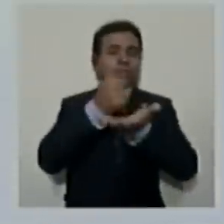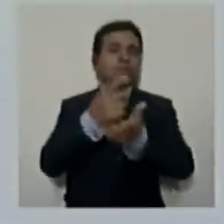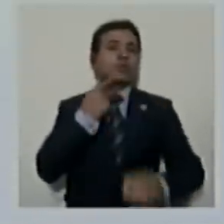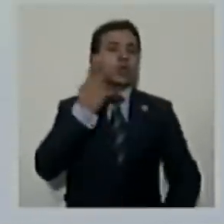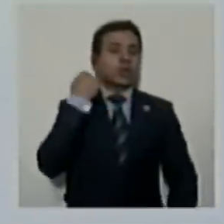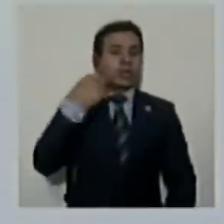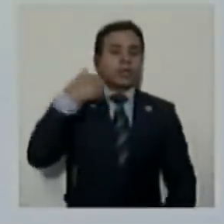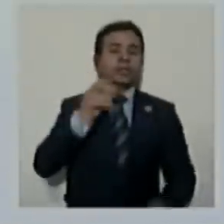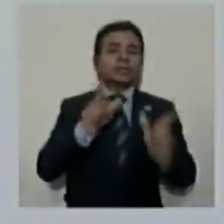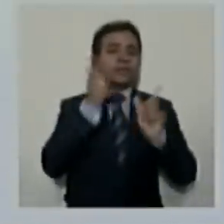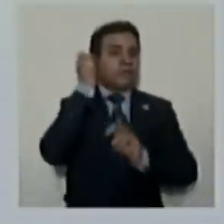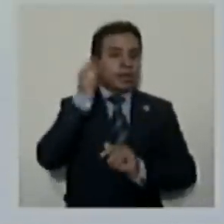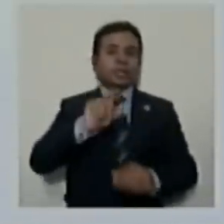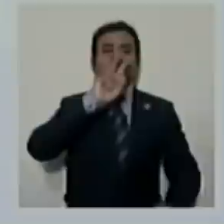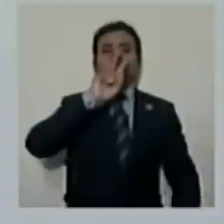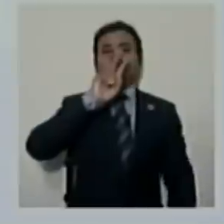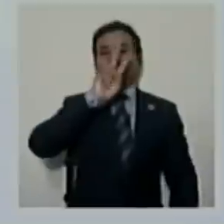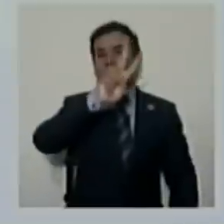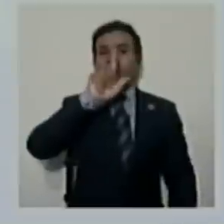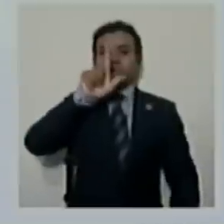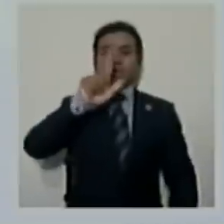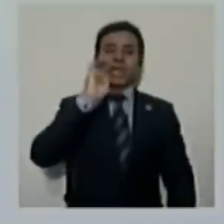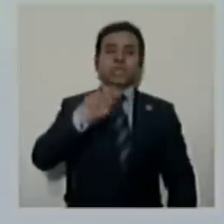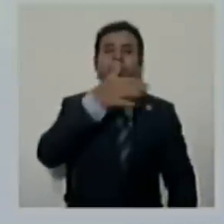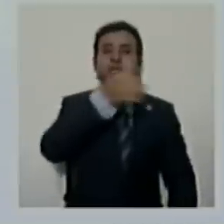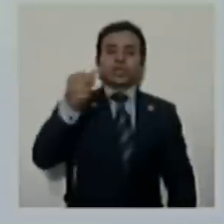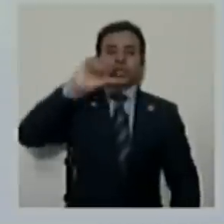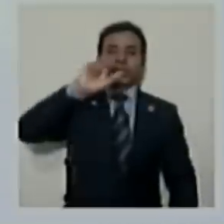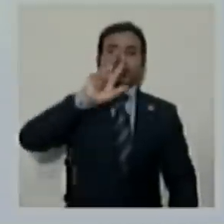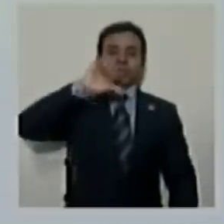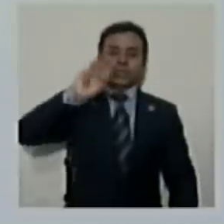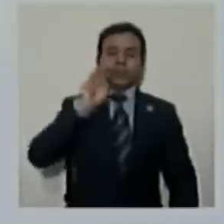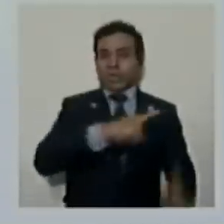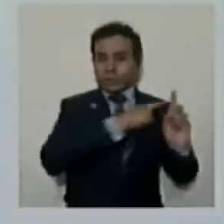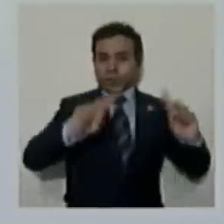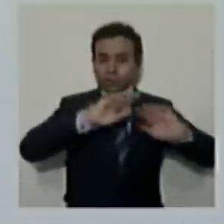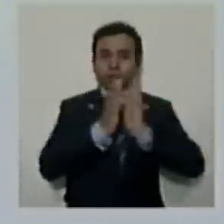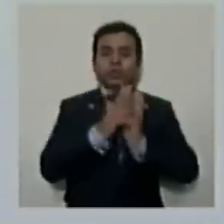মোবাইল ফোন এবং ওয়েবসাইটের মাধ্যমে স্বাস্থ্য পরামর্শ দেওয়া হচ্ছে এবং 24 ঘন্টায় দেওয়া হয়েছে